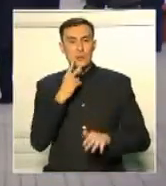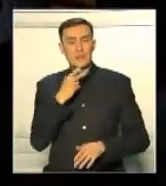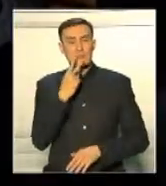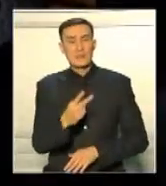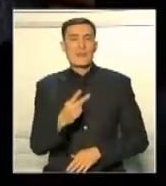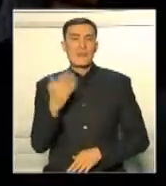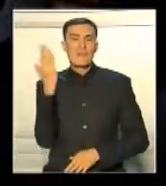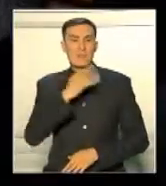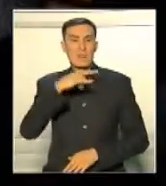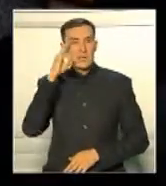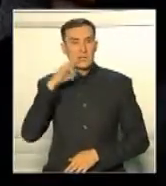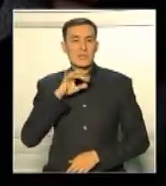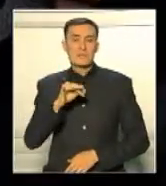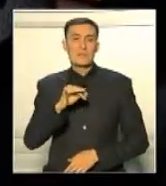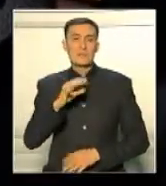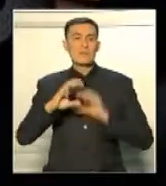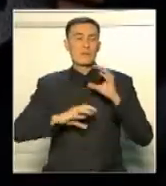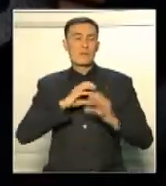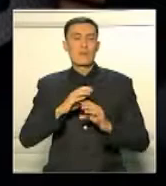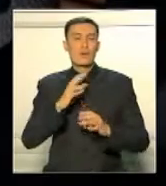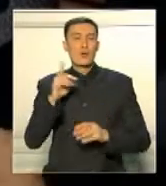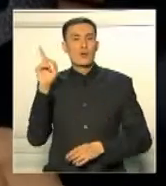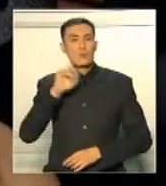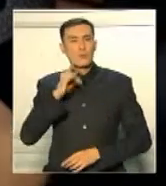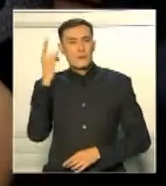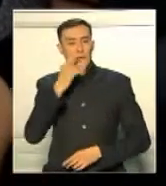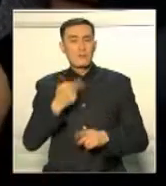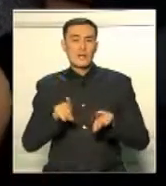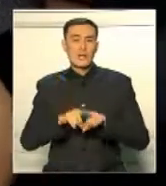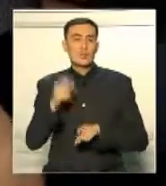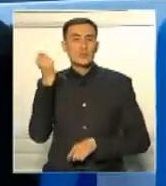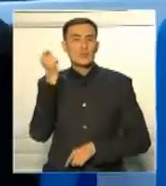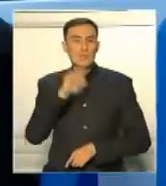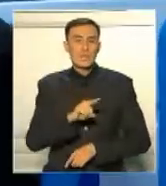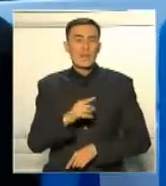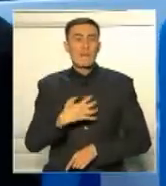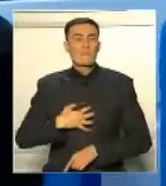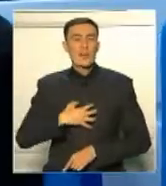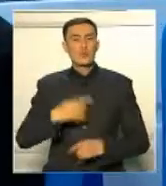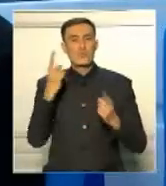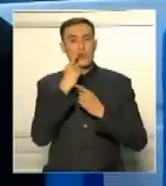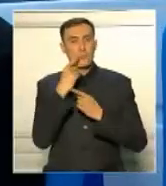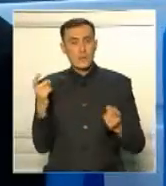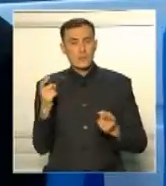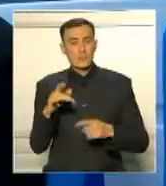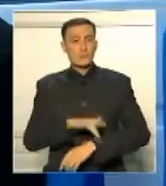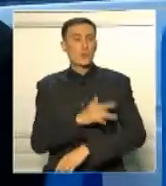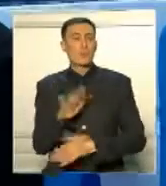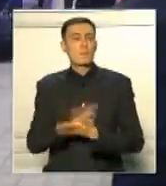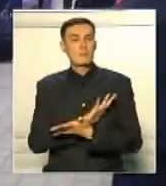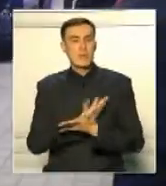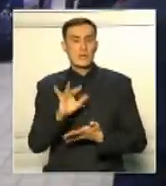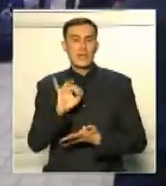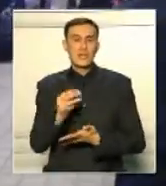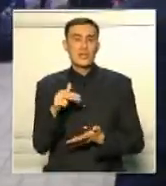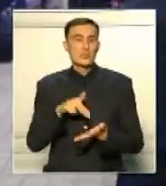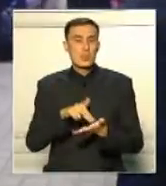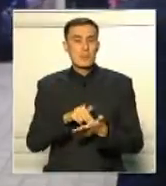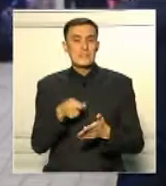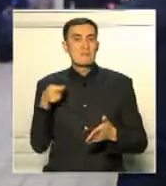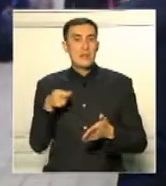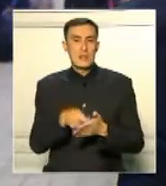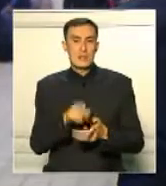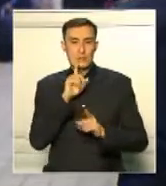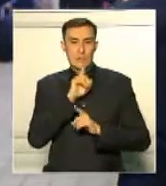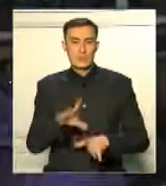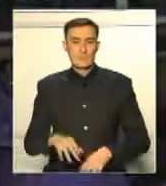фильмы казахстанского и мирового кинематографа, мультфильмы, а также узнать важную для пассажира информацию. Услуга бесплатна и на цене билета не